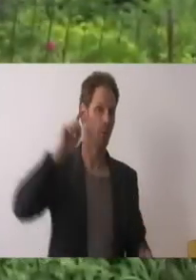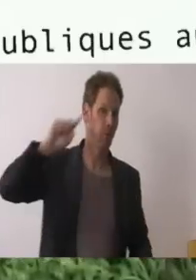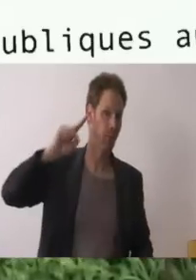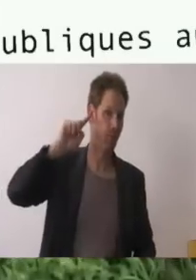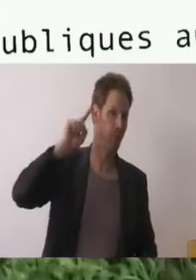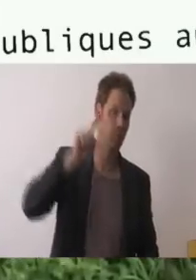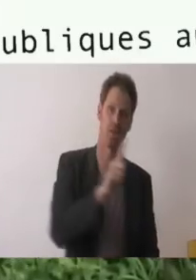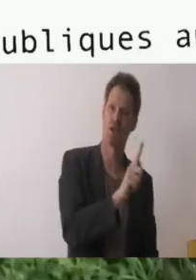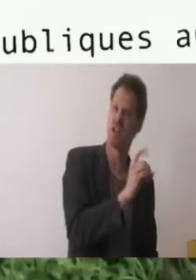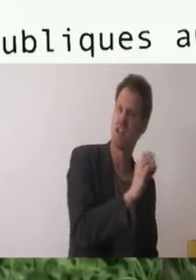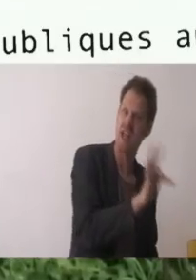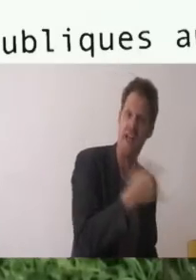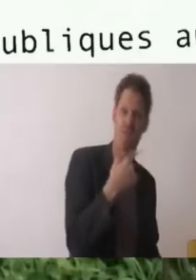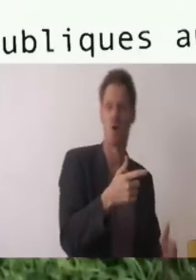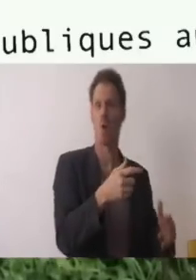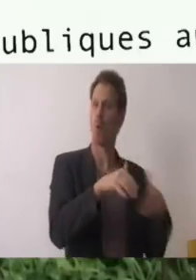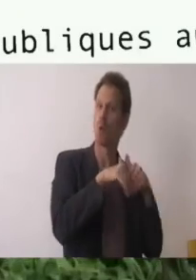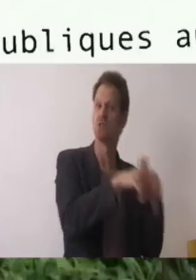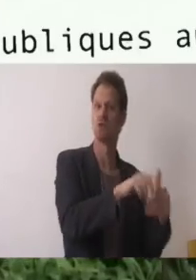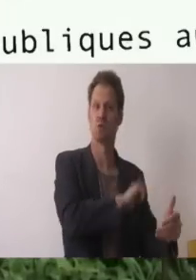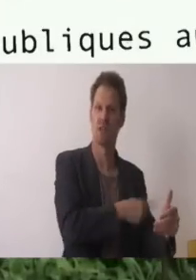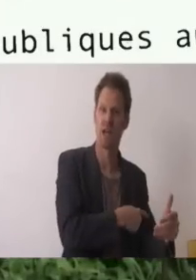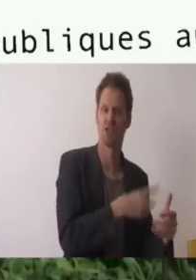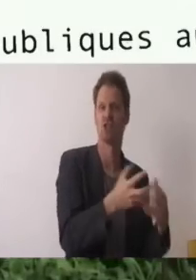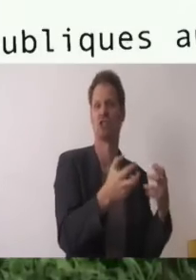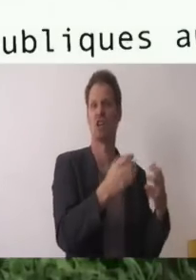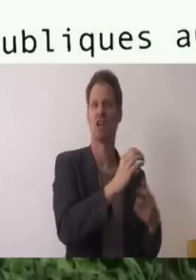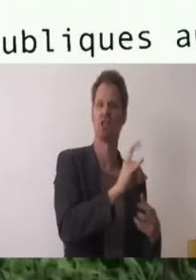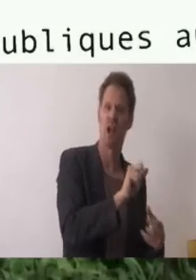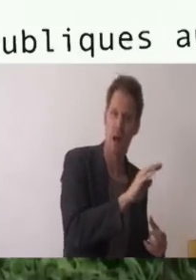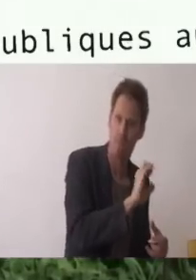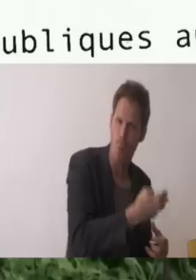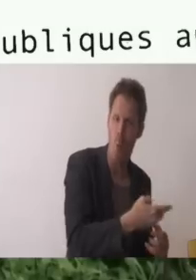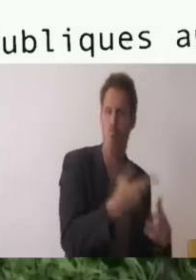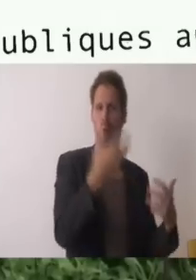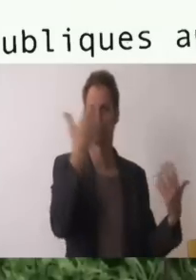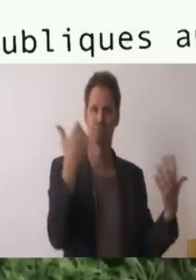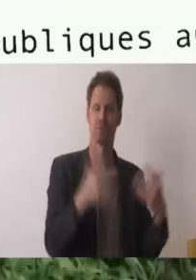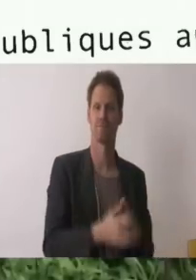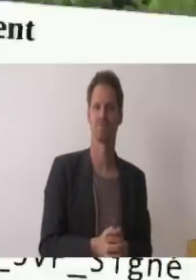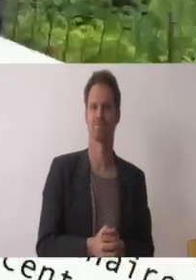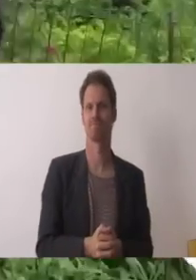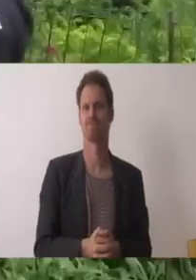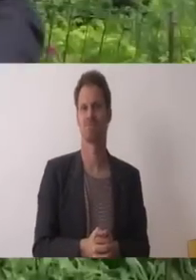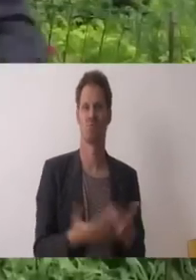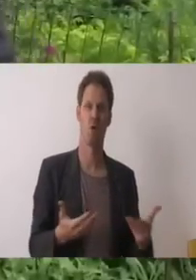ramené un télégramme pour leur demander s'ils veulent bien arrêter le charbon, s'il vous